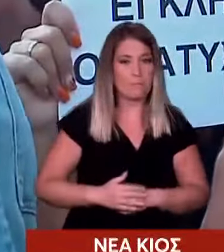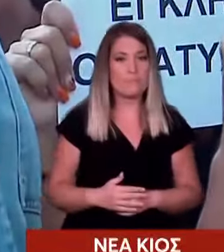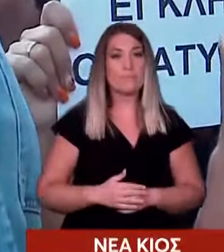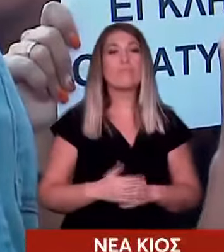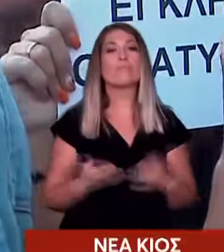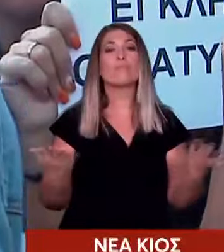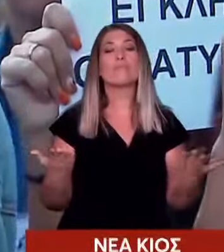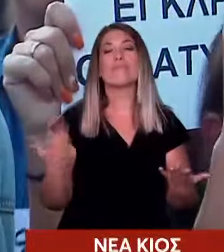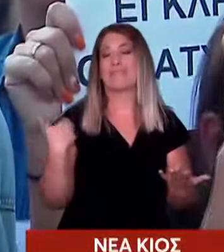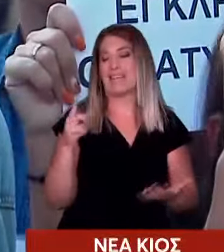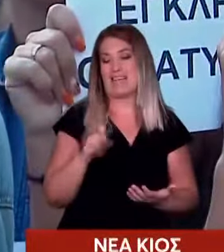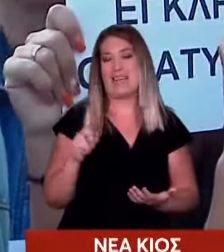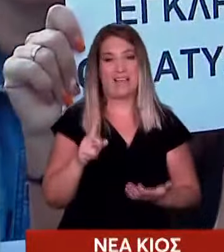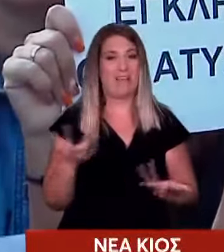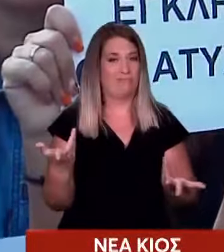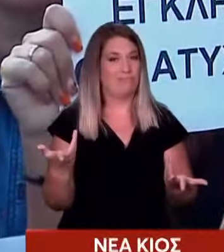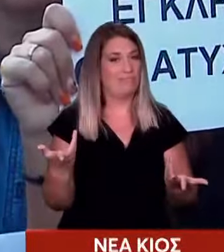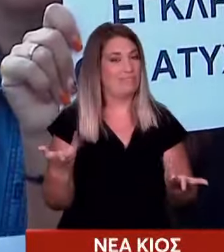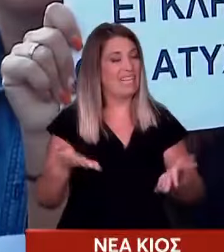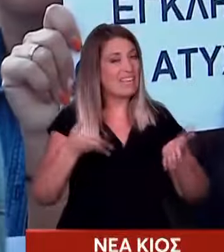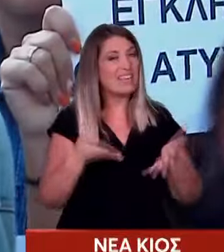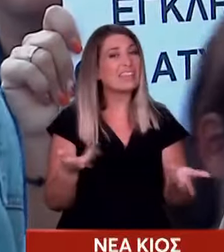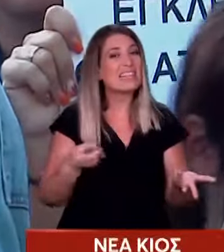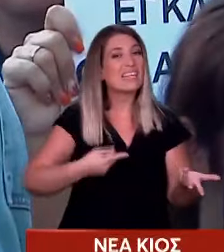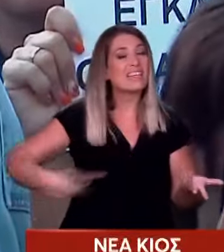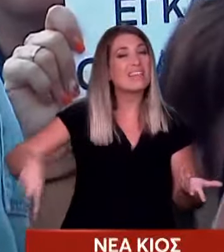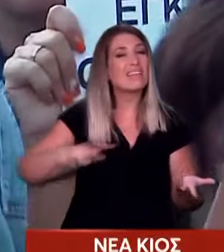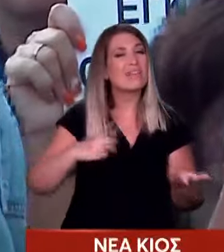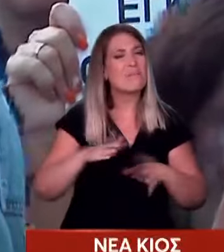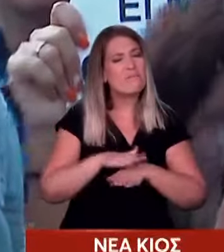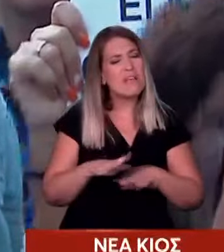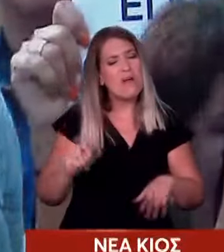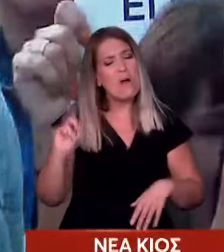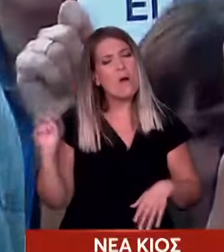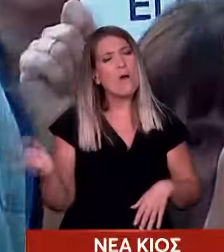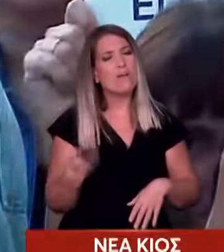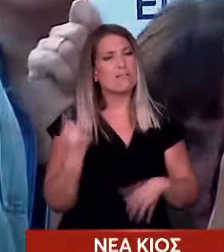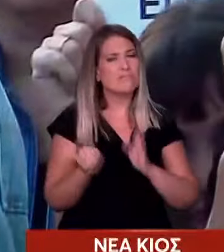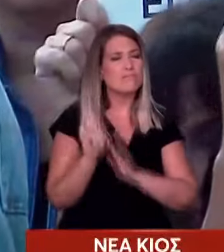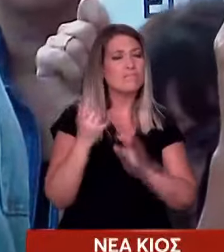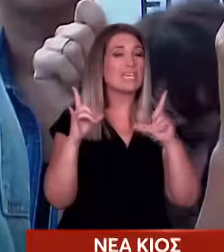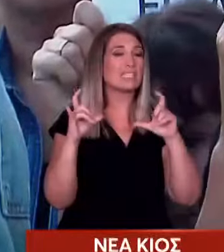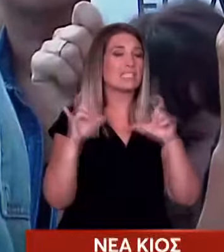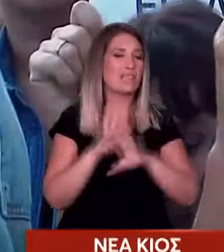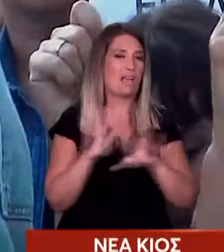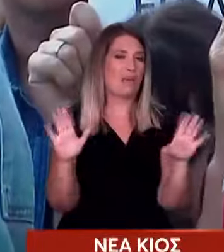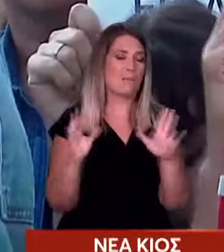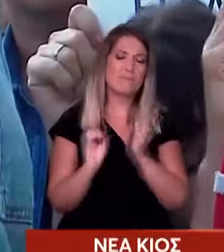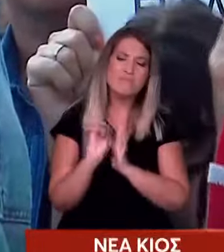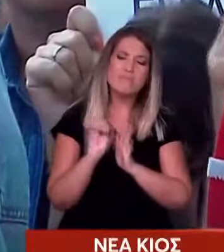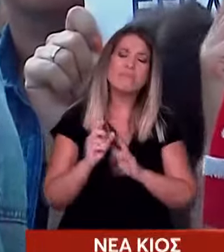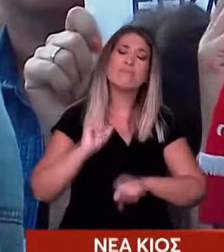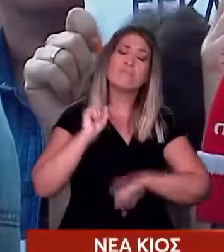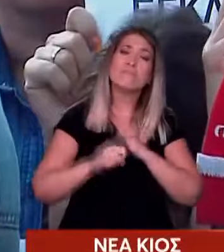κηδεία, όπως όλο το χωριό και όλα τα παιδιά, βάλανε στο Instagram, στο Facebook, όποιο μέσο έχουν, αυτό που γράφουμε όλοι, που το πανό